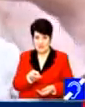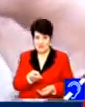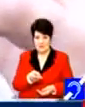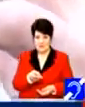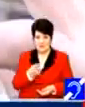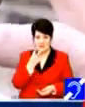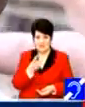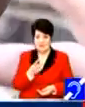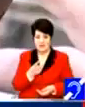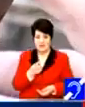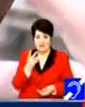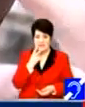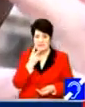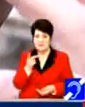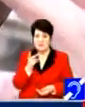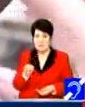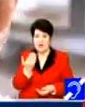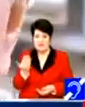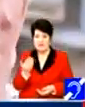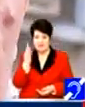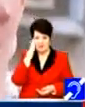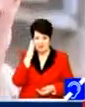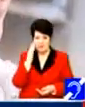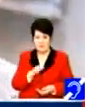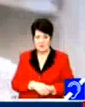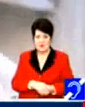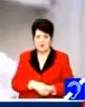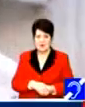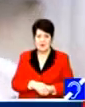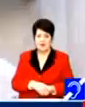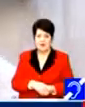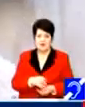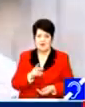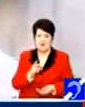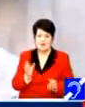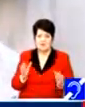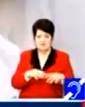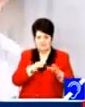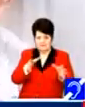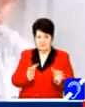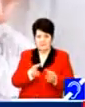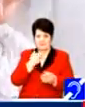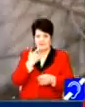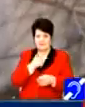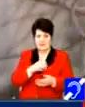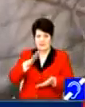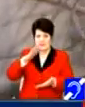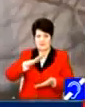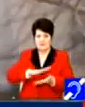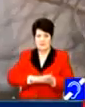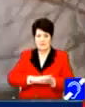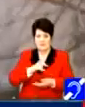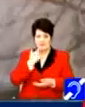îi vedeai imaginea, că s-a uitat la tine. Dar era cât o tigaie de zdrobită.